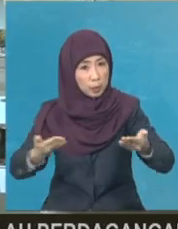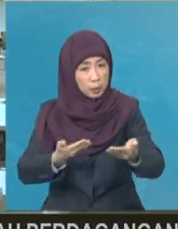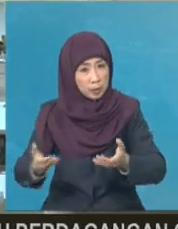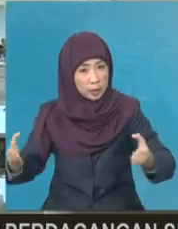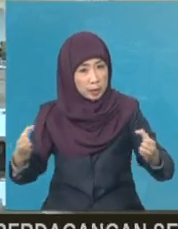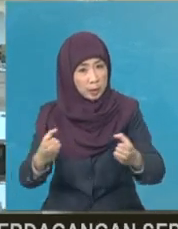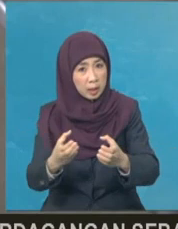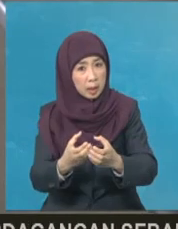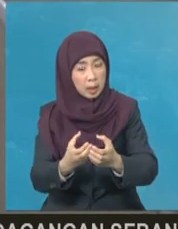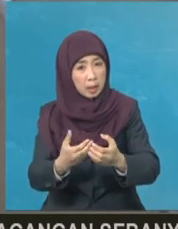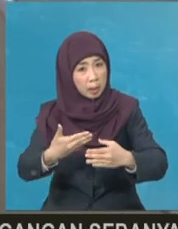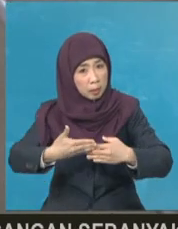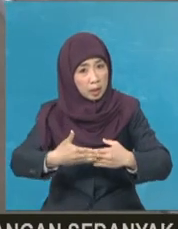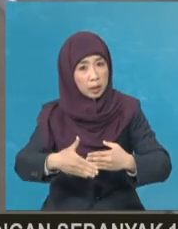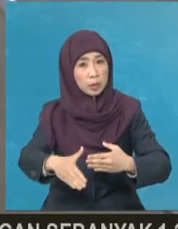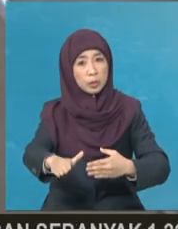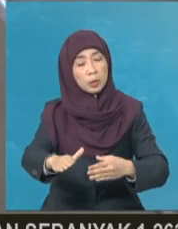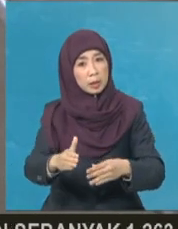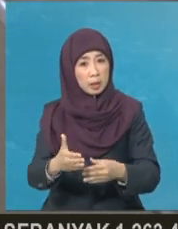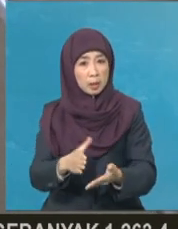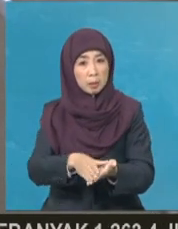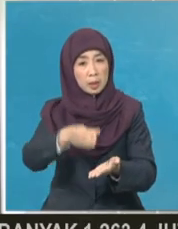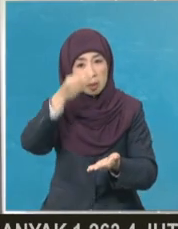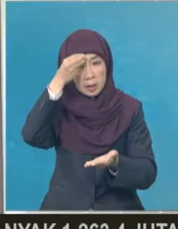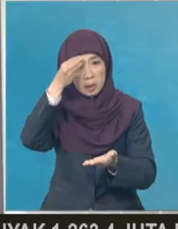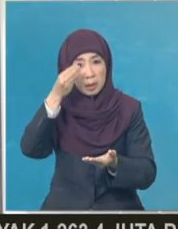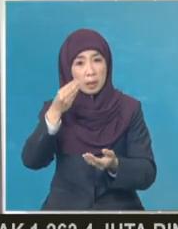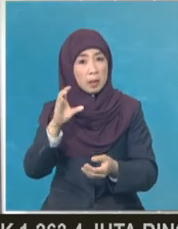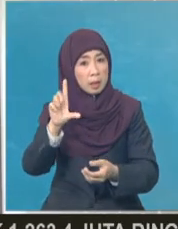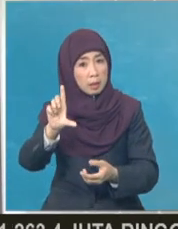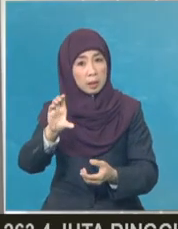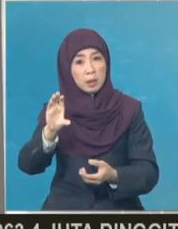Faidah melanjutkan pengajian di kolektor sebut